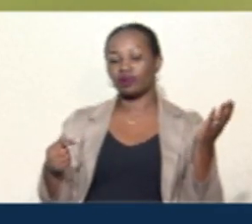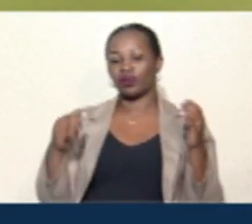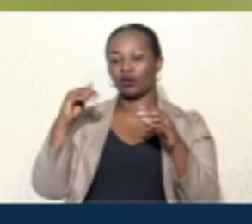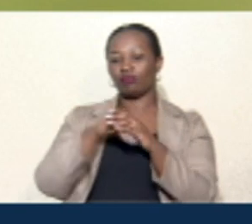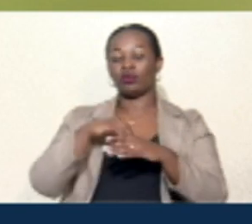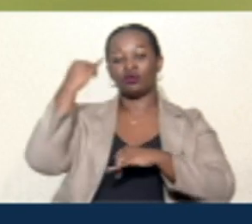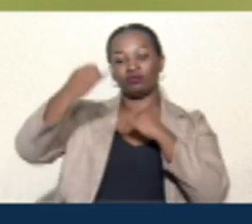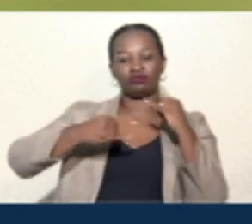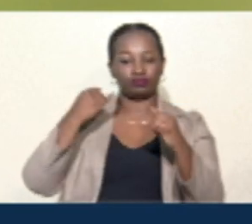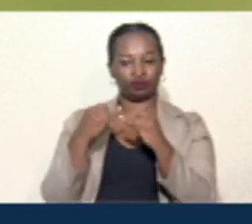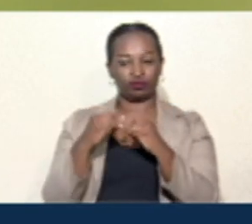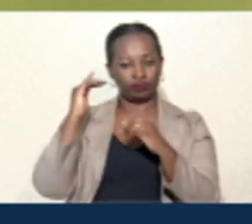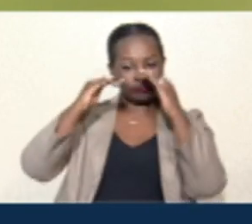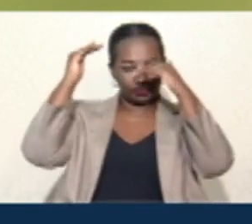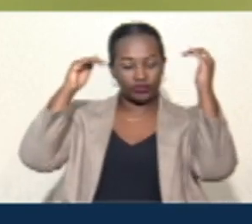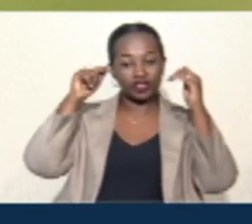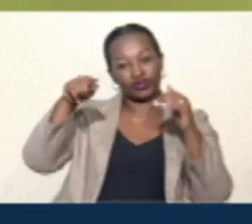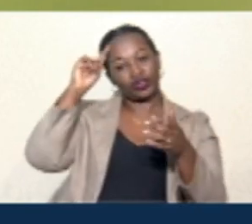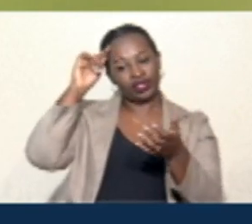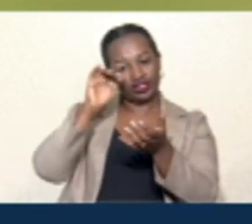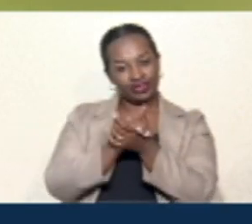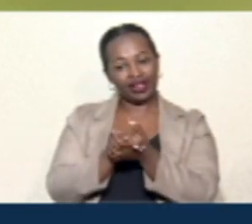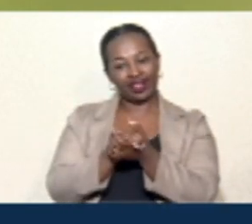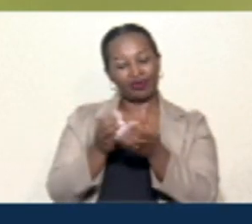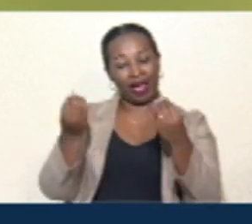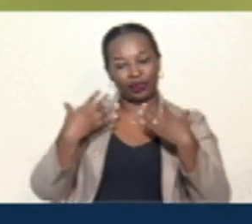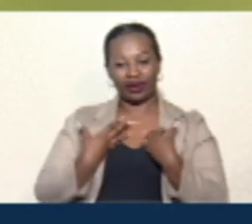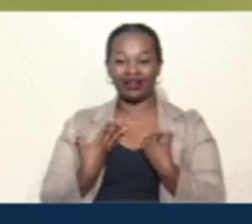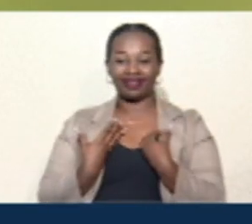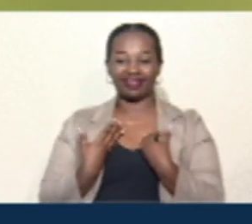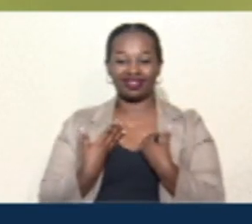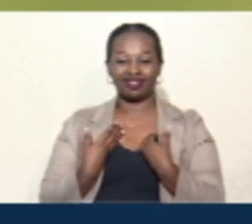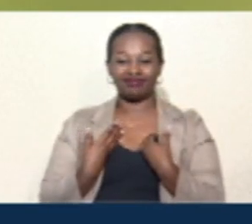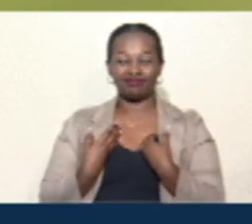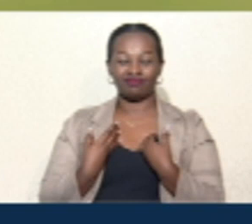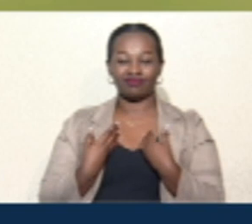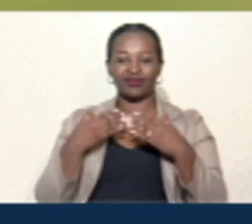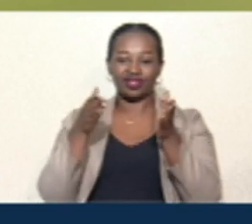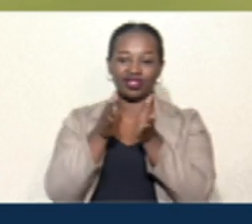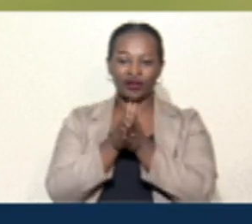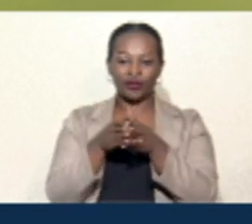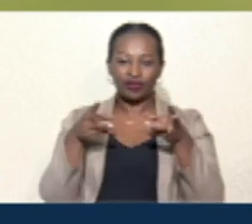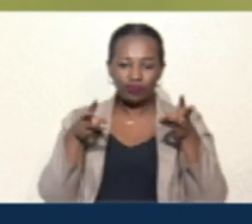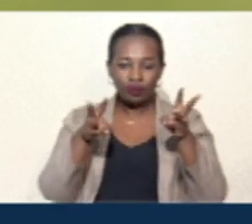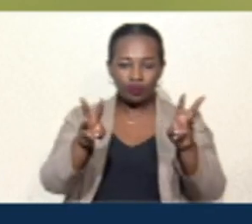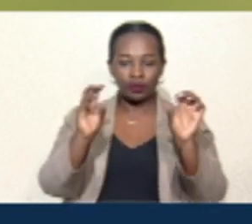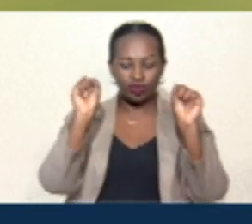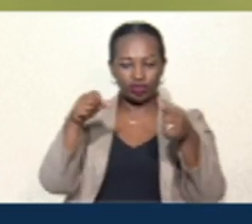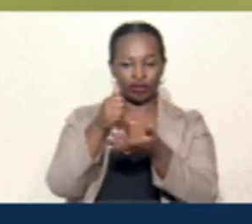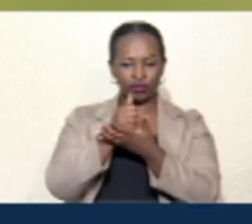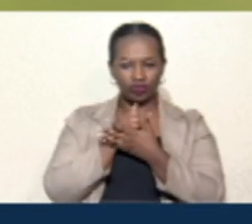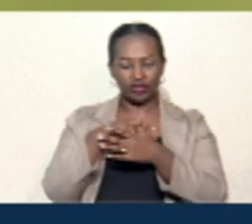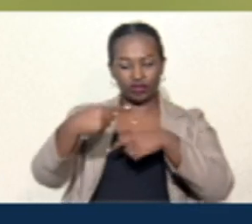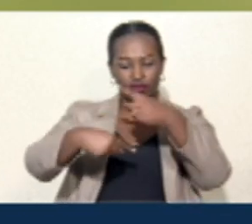ruhando mpuzamahanga akaba ari icyizere twagiriwe tukaba akaba ari n'uburyo bwatuma dukomeza